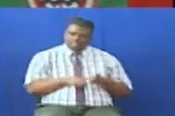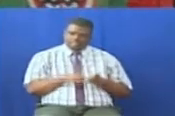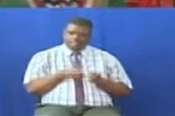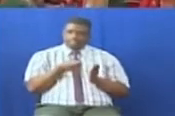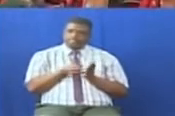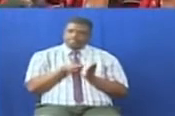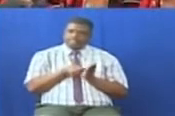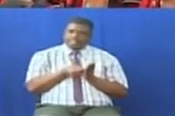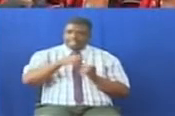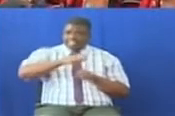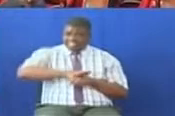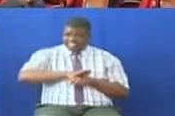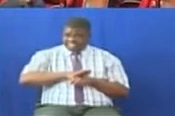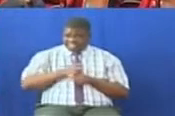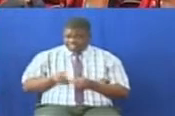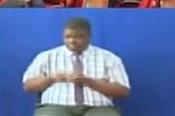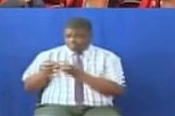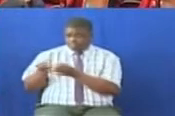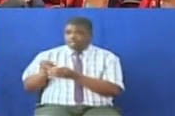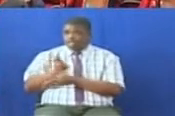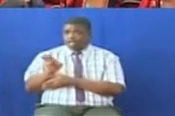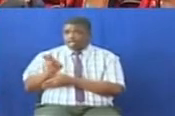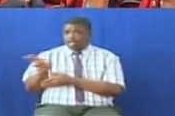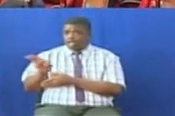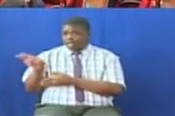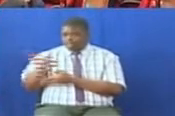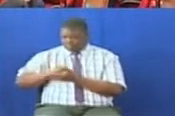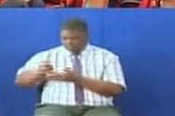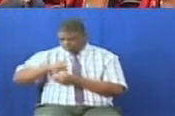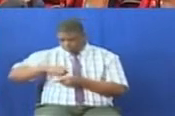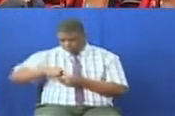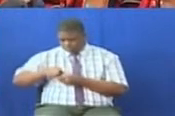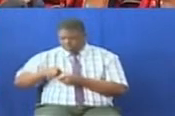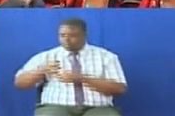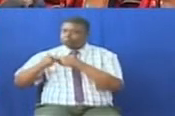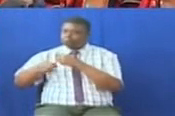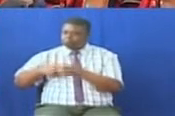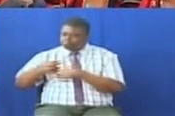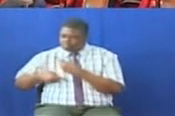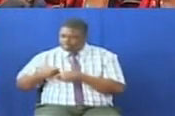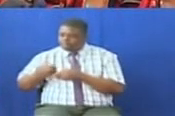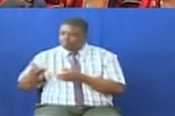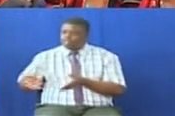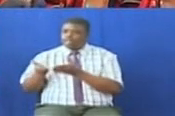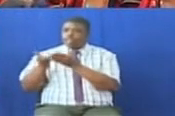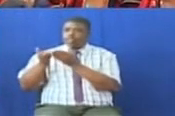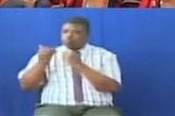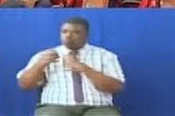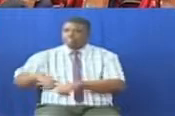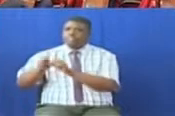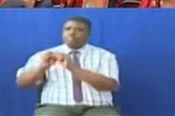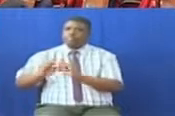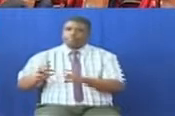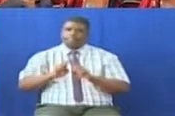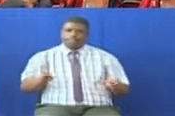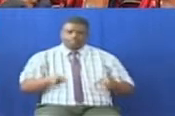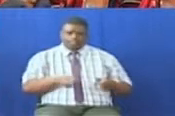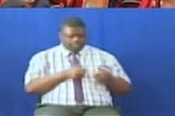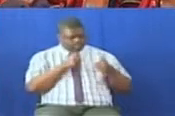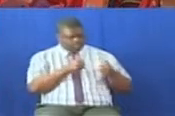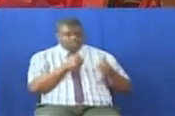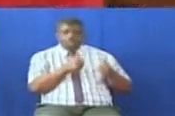nyingi zinaenda kwenye halmashauri zetu kwa ajili ya utekelezaji wa miradi mbalimbali ya maendeleo ambayo tunatarajia itoe huduma kwa wananchi